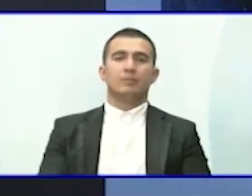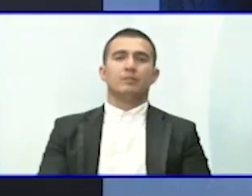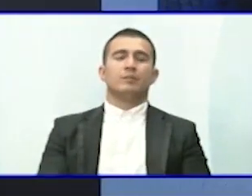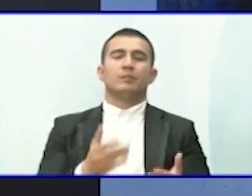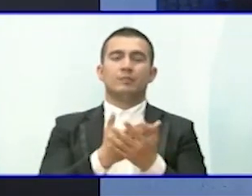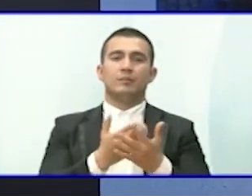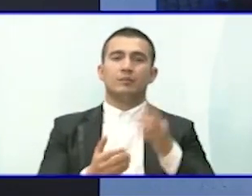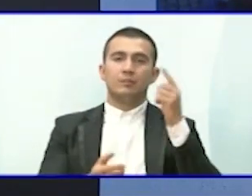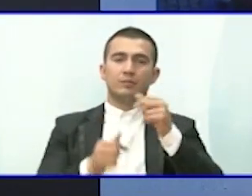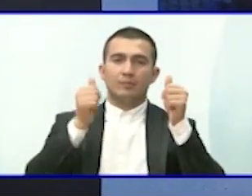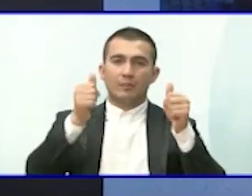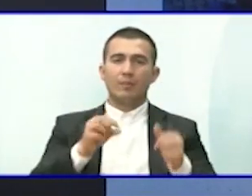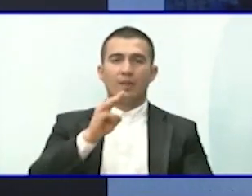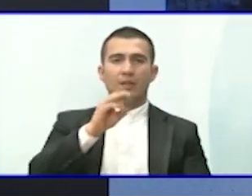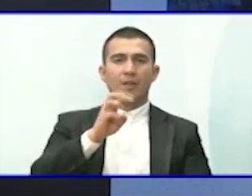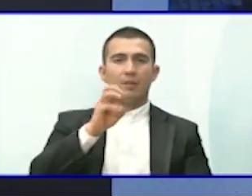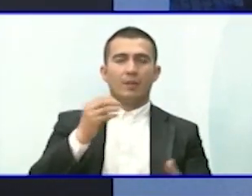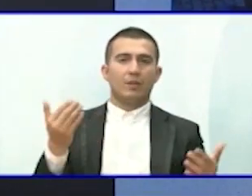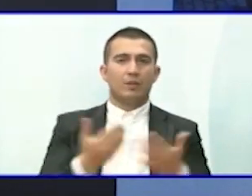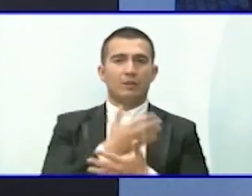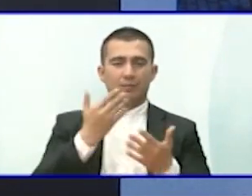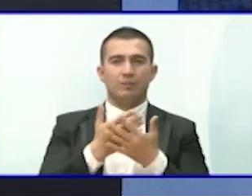наша тема называется